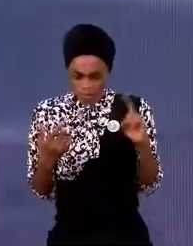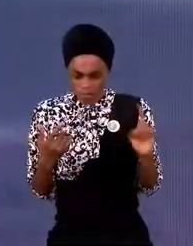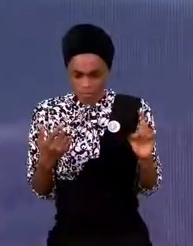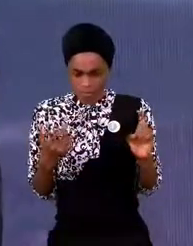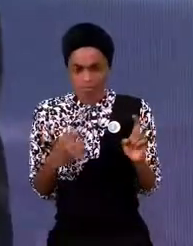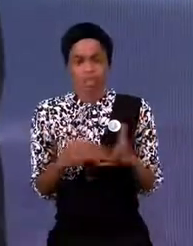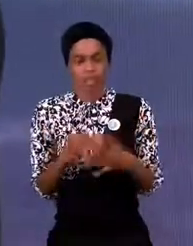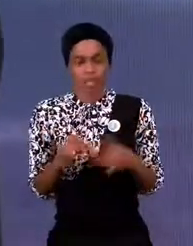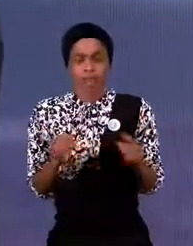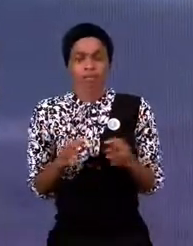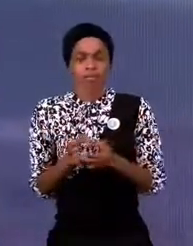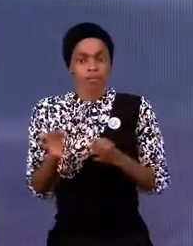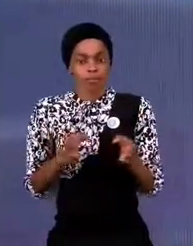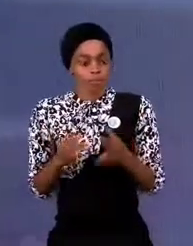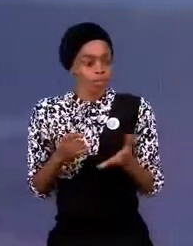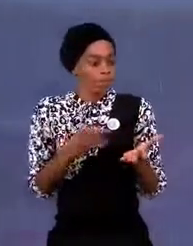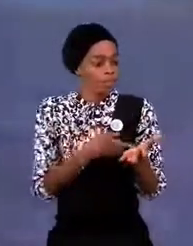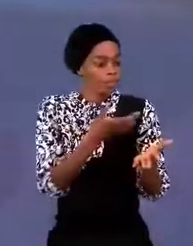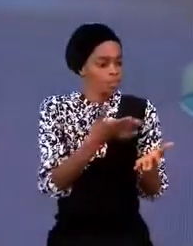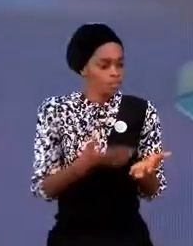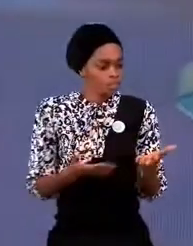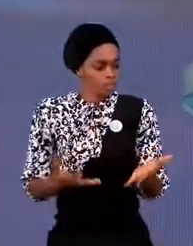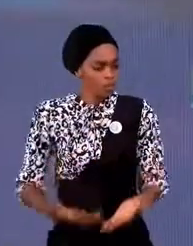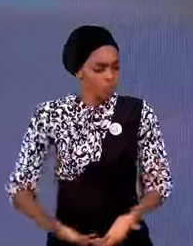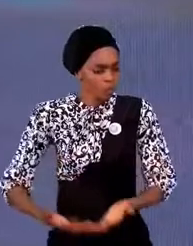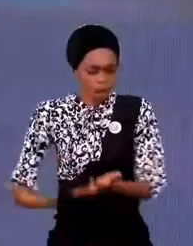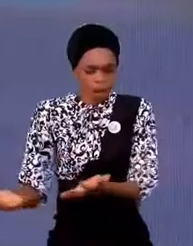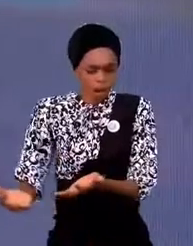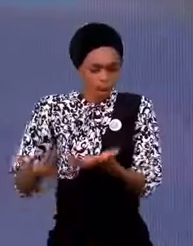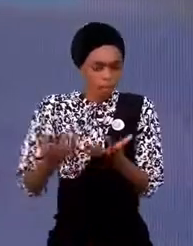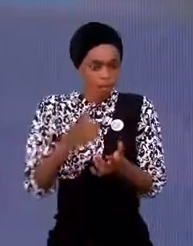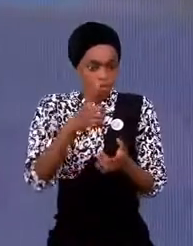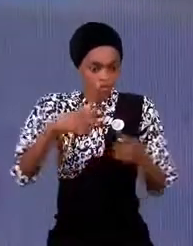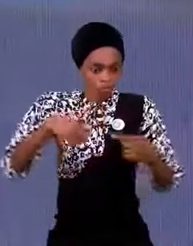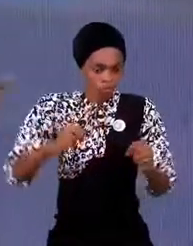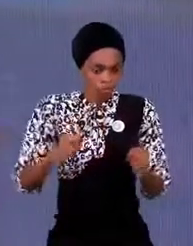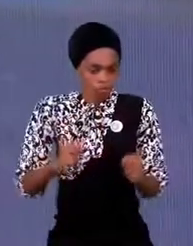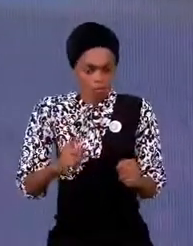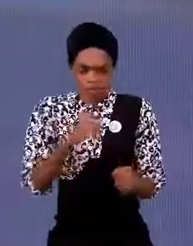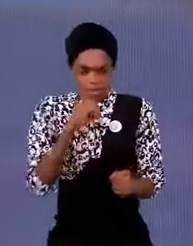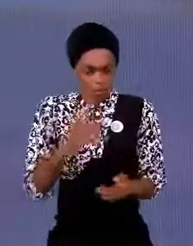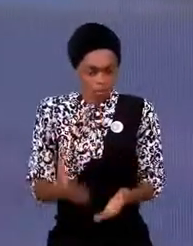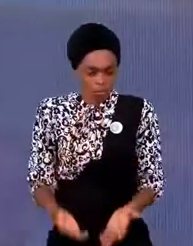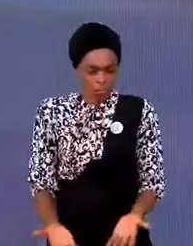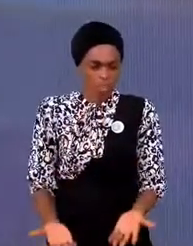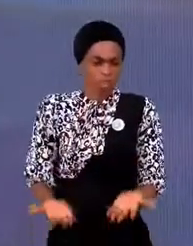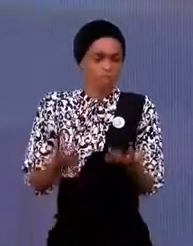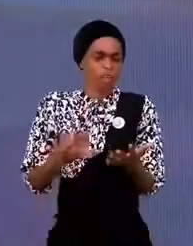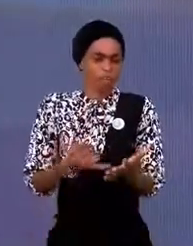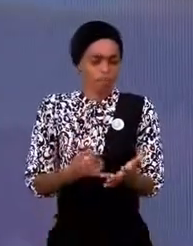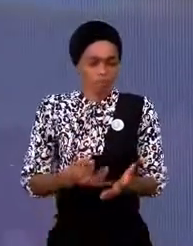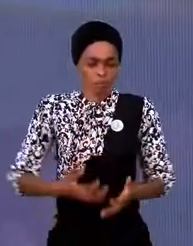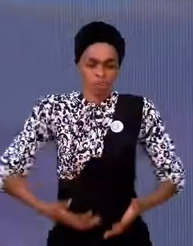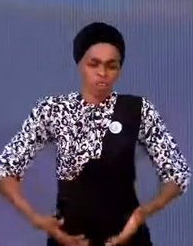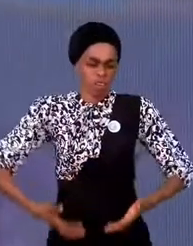tu essaies, tu n'arrives même pas à élever ça un peu. Moi, j'essaie. Pas ma force